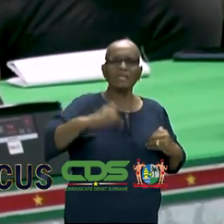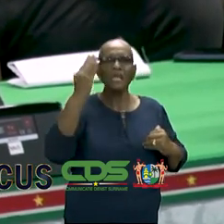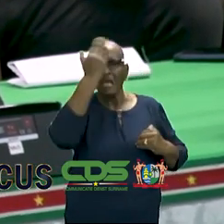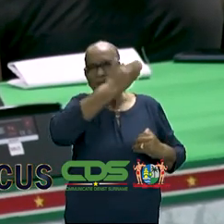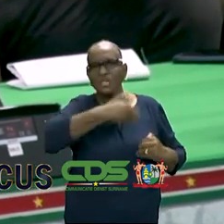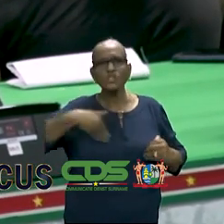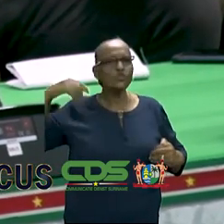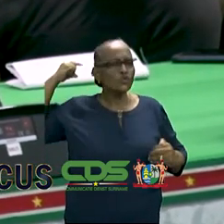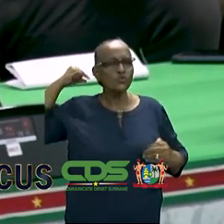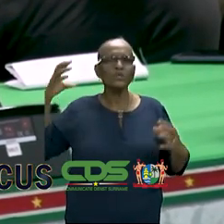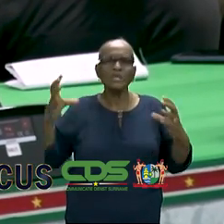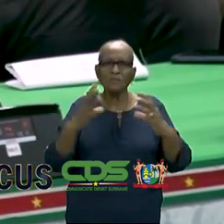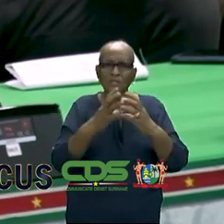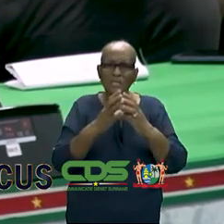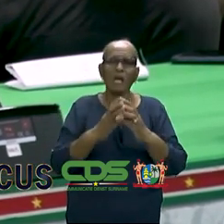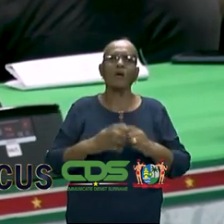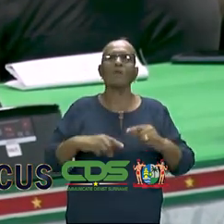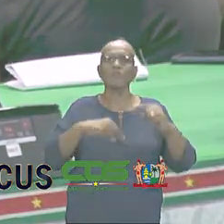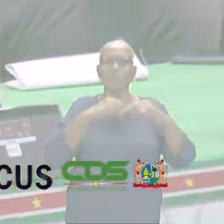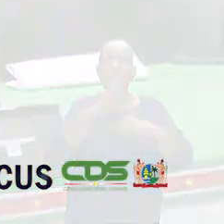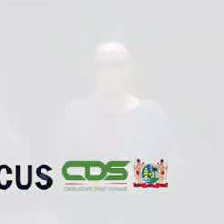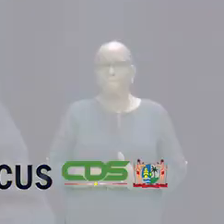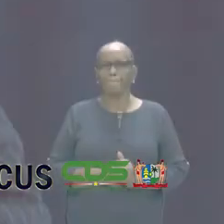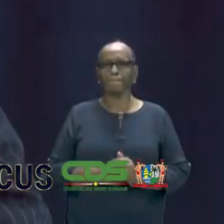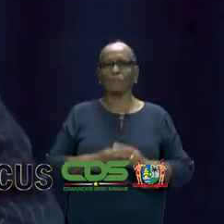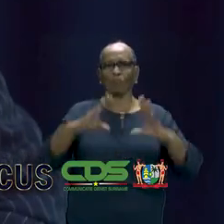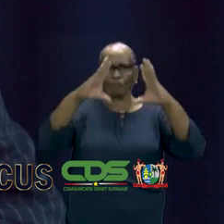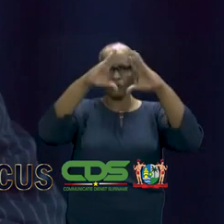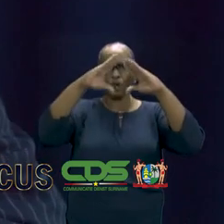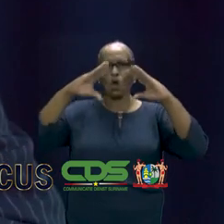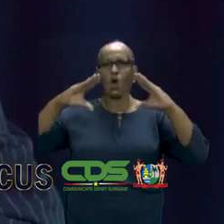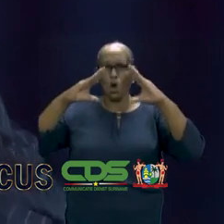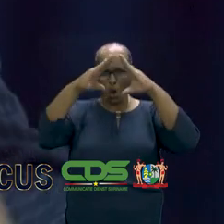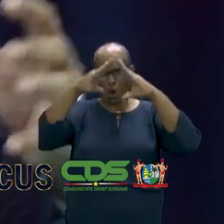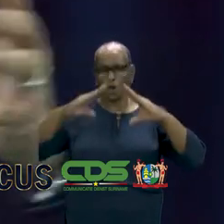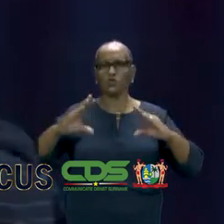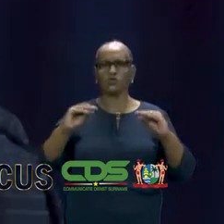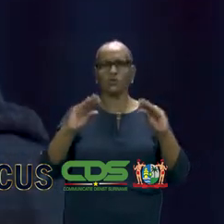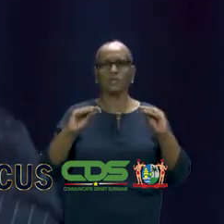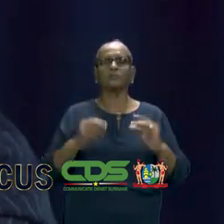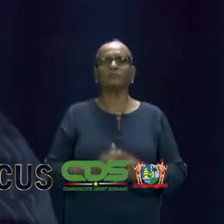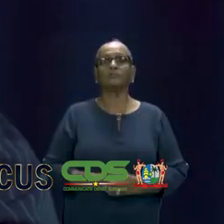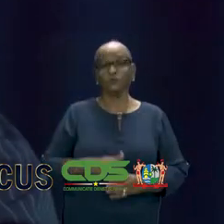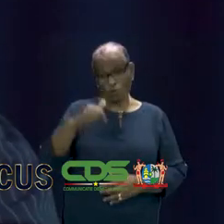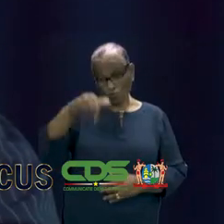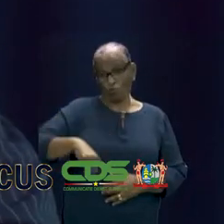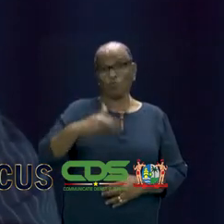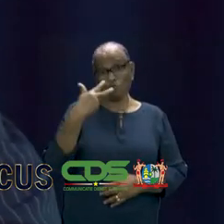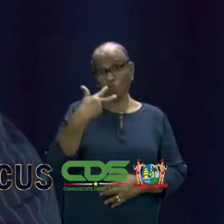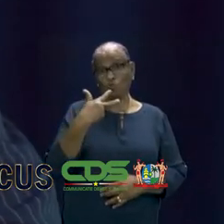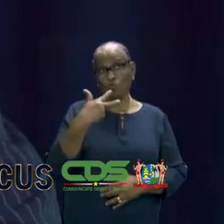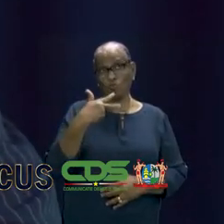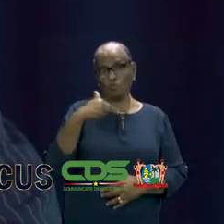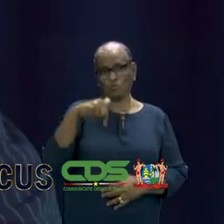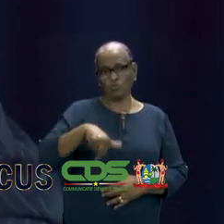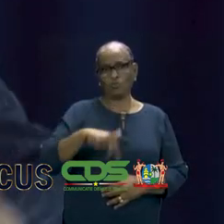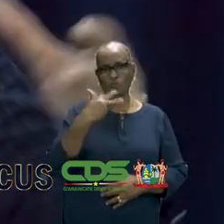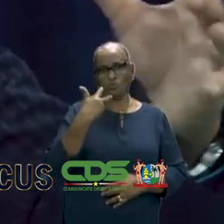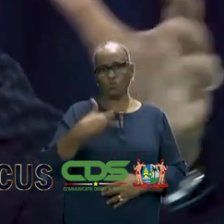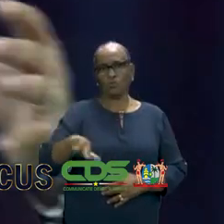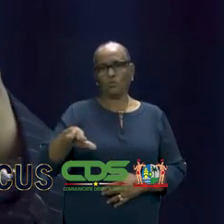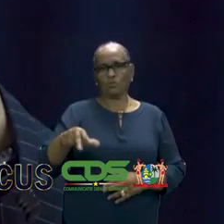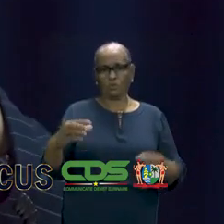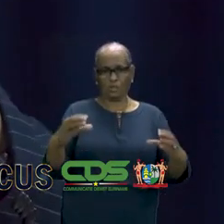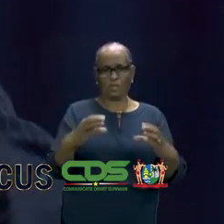te ontwikkelen met 1 miljoen Surinamers. We komen woensdag al bijeen. Team van Nederland